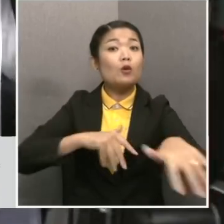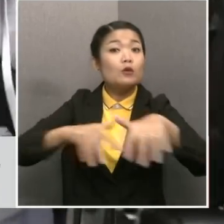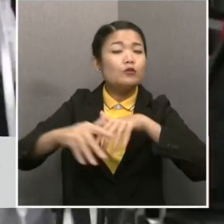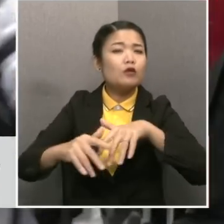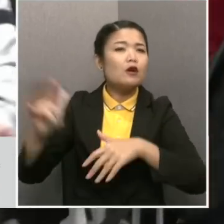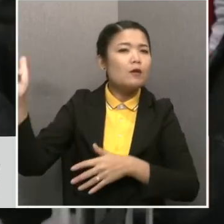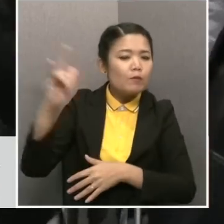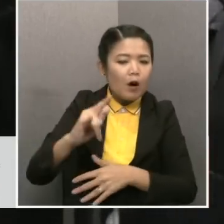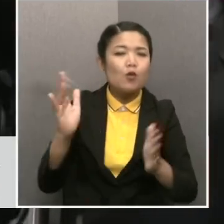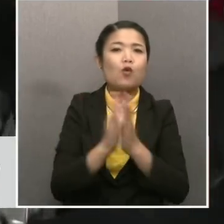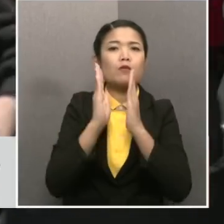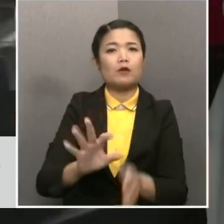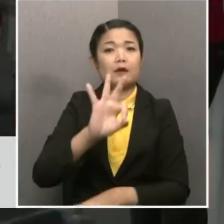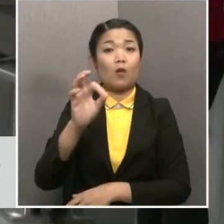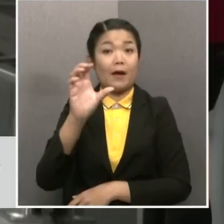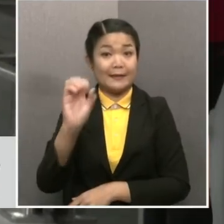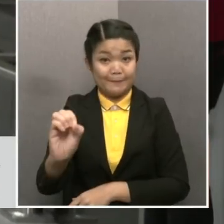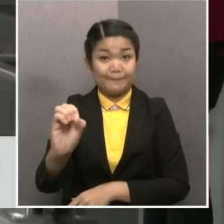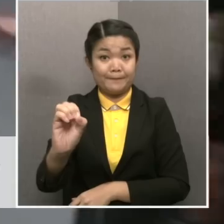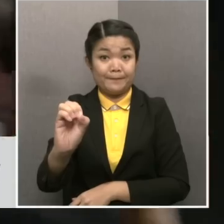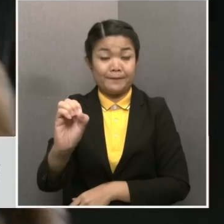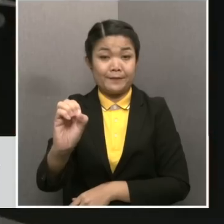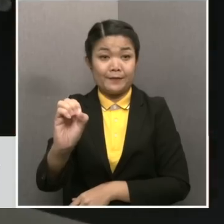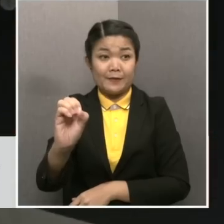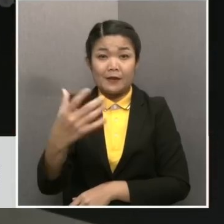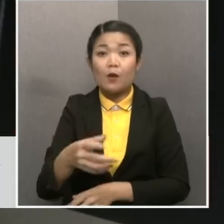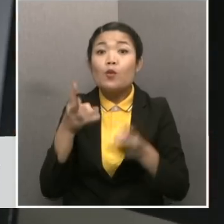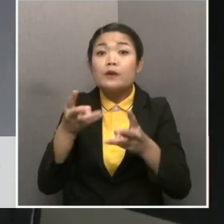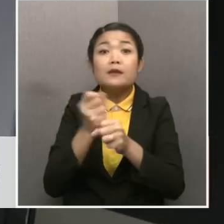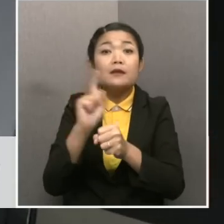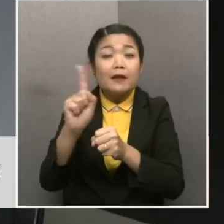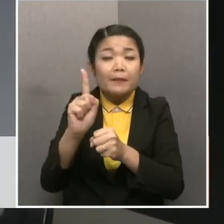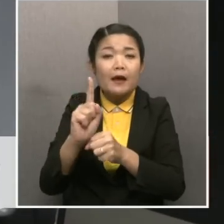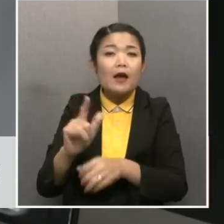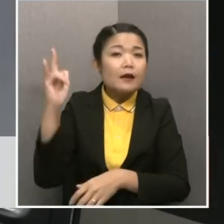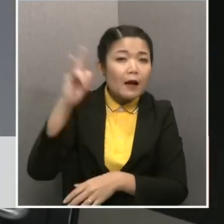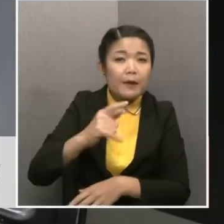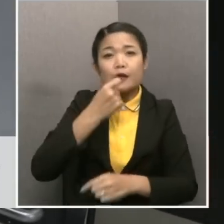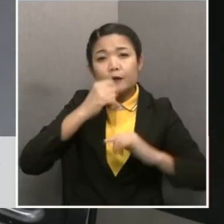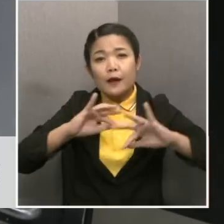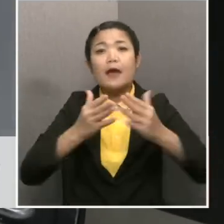ด950คนแล้วก็มาทั้งทางเครื่องบินทางบกและทางทะเลด้วยค่ะ